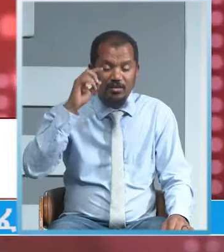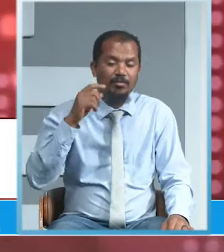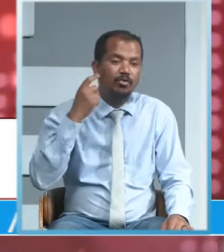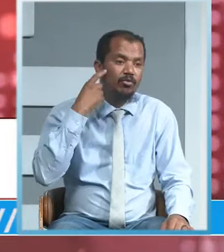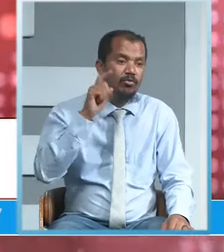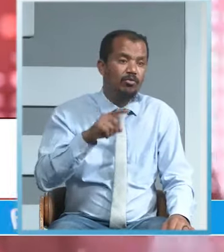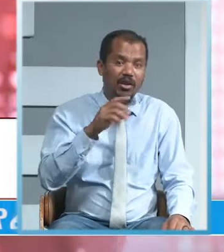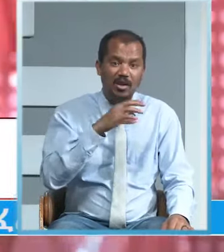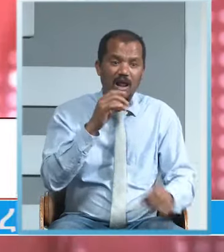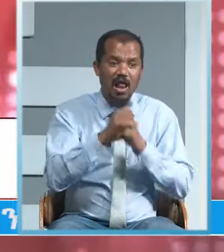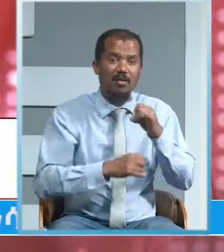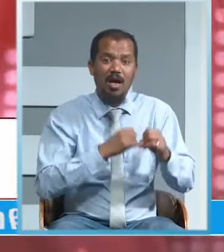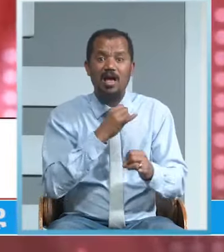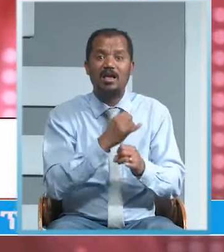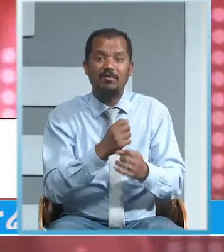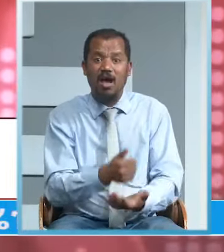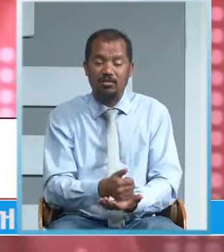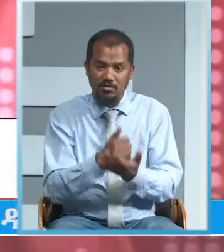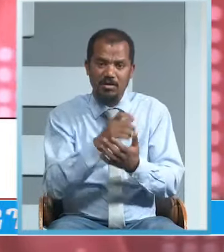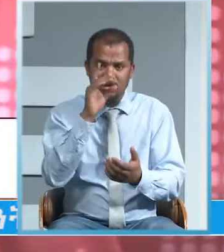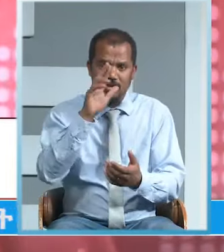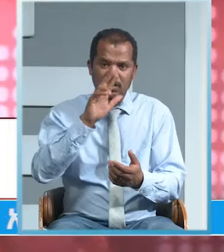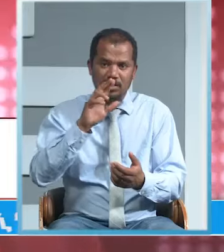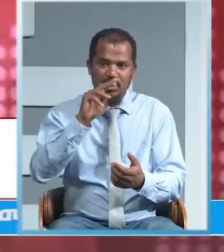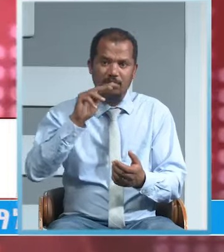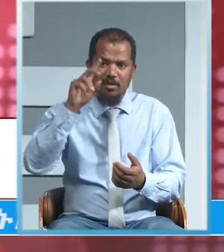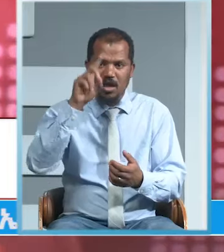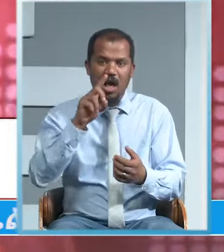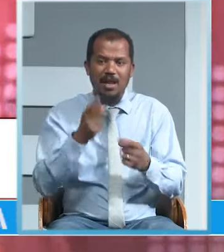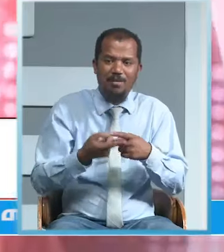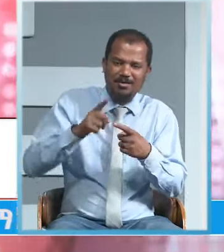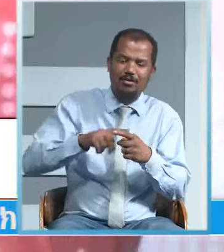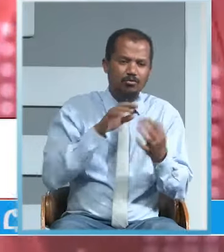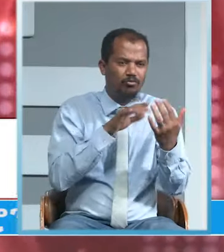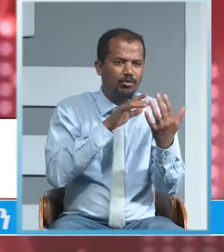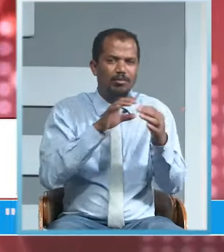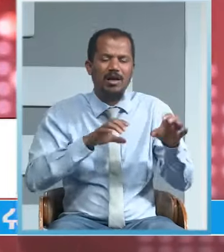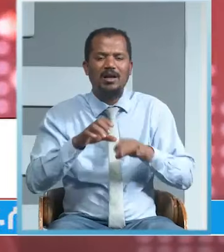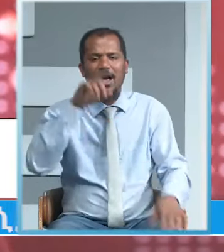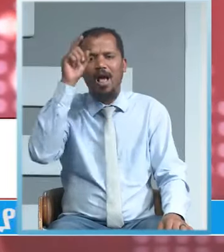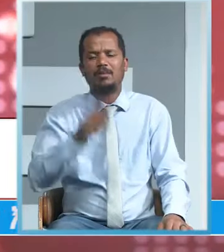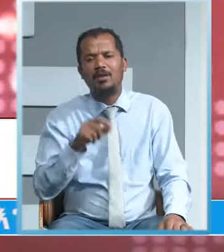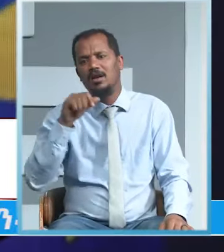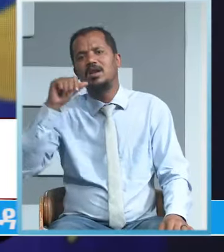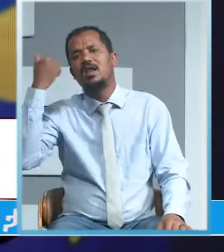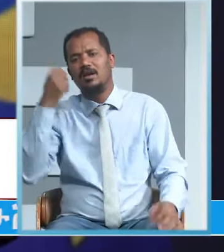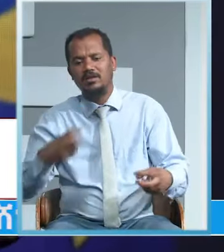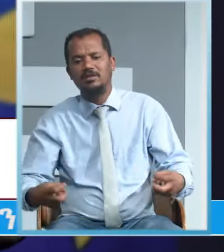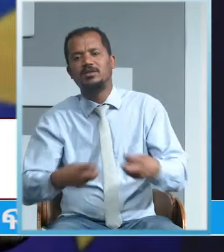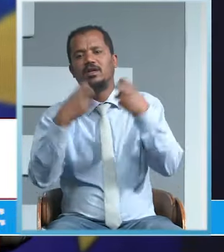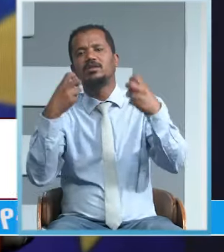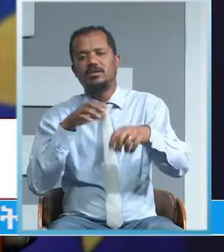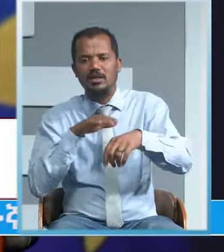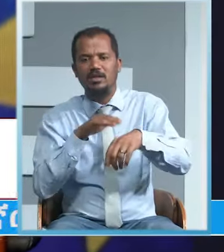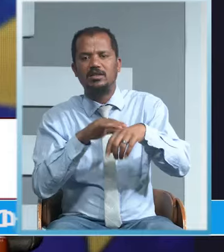ዩክሬንና ዓለም አቀፍ አጋሮቿ ክሪሚያን ለማስመለስ ውጊያ ማካሄድ አለባቸው ሲሉ ሌላ ግጭት